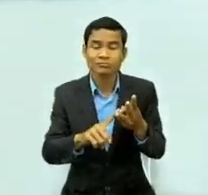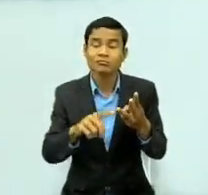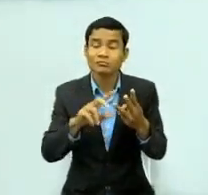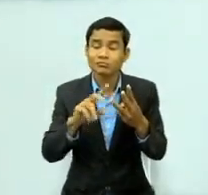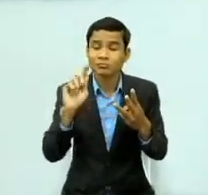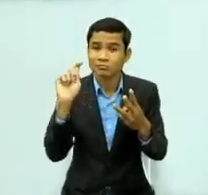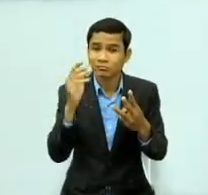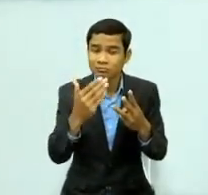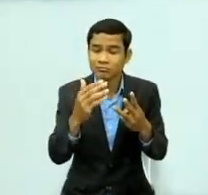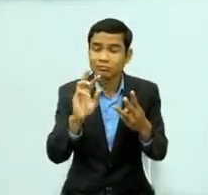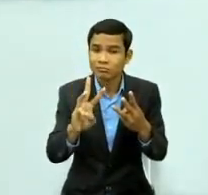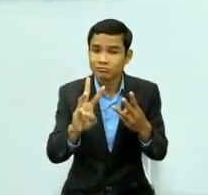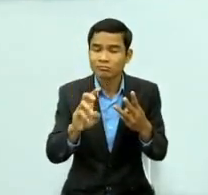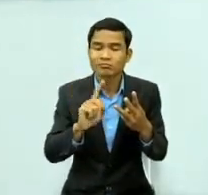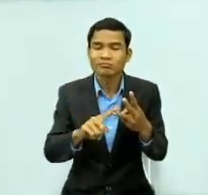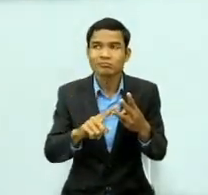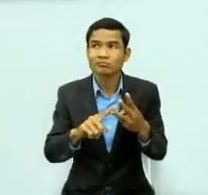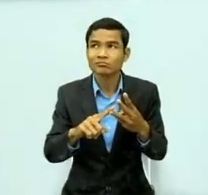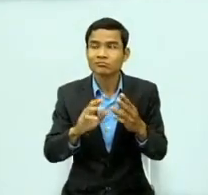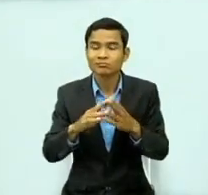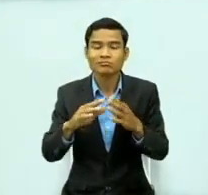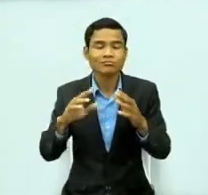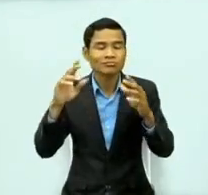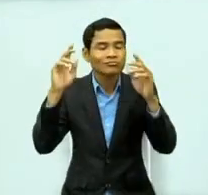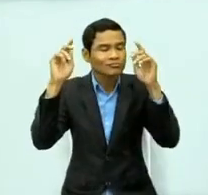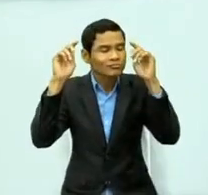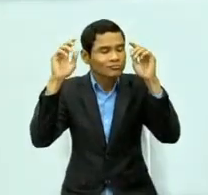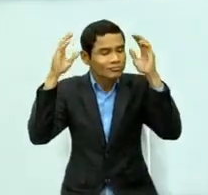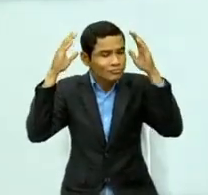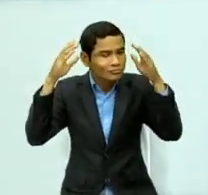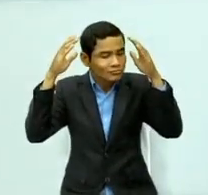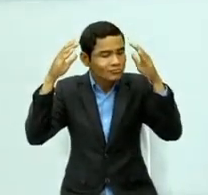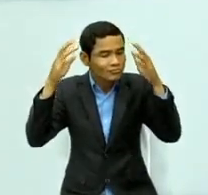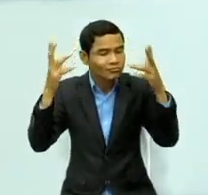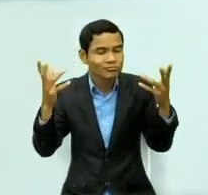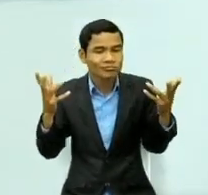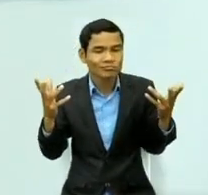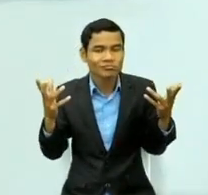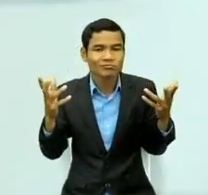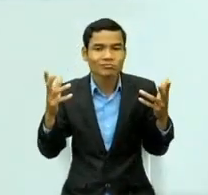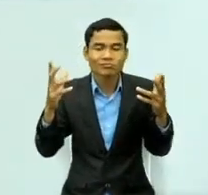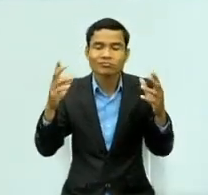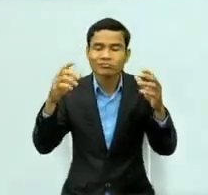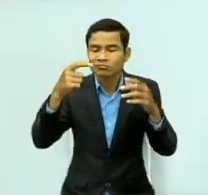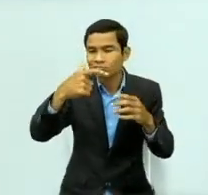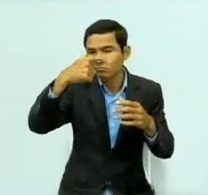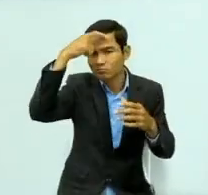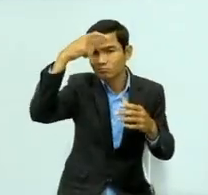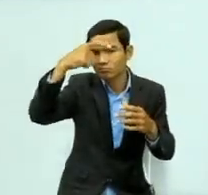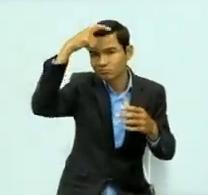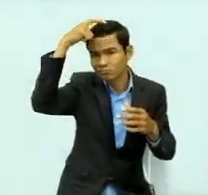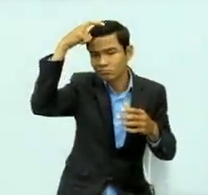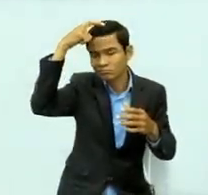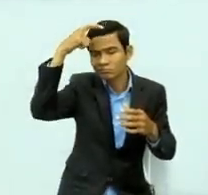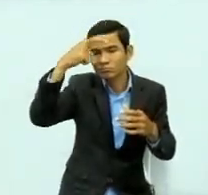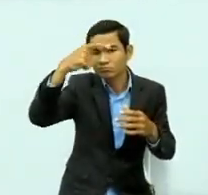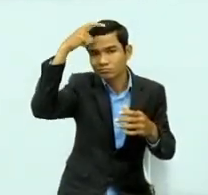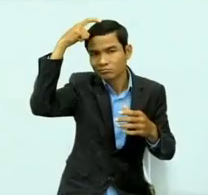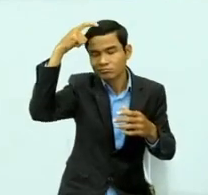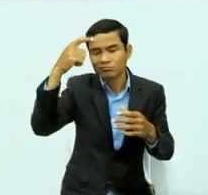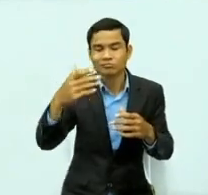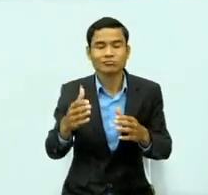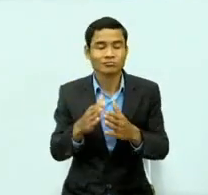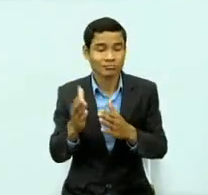3រូបអ្វីយើងយកមកពាក់នៅលើក្បាលកូនចាគឺបោណាចាអញ្ចឹងអ្នកគ្រូប